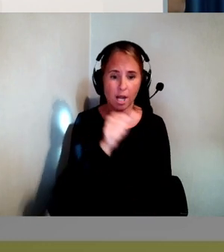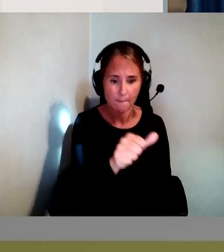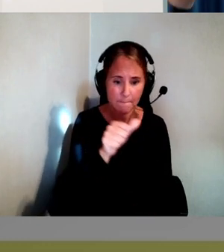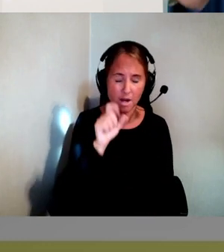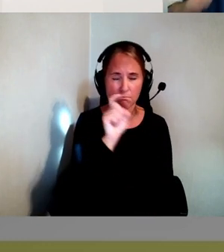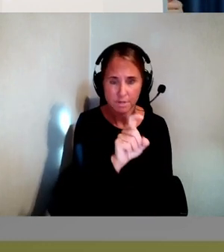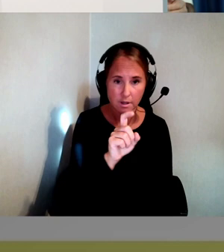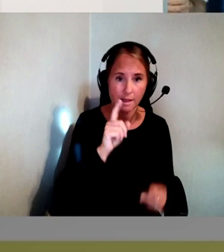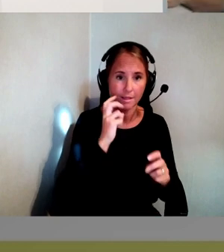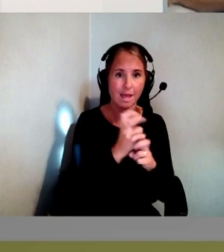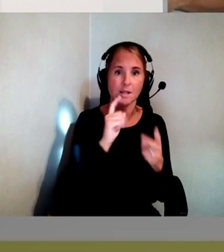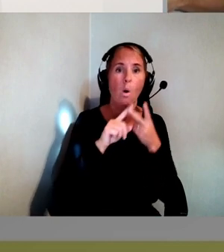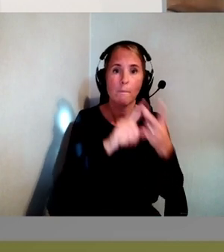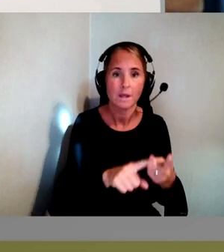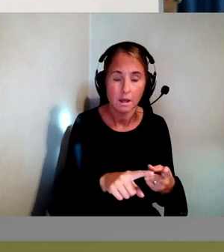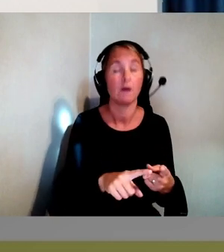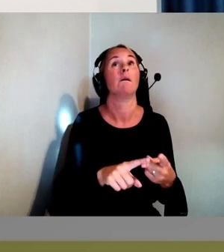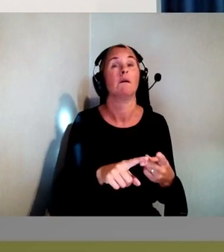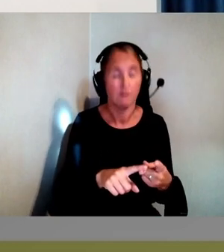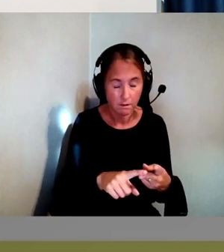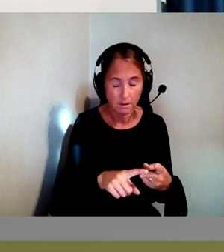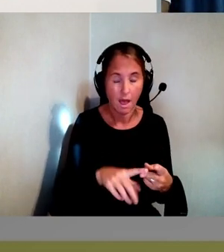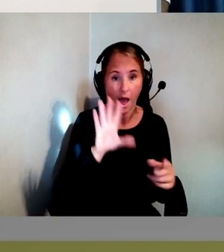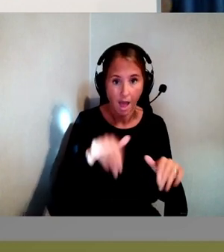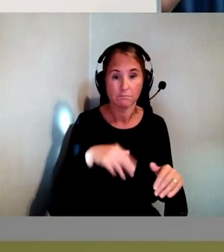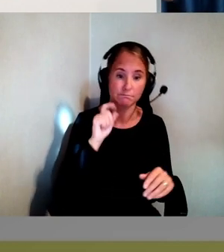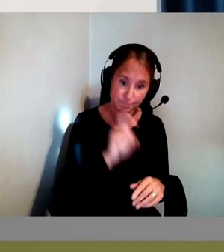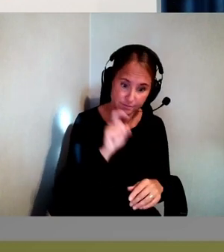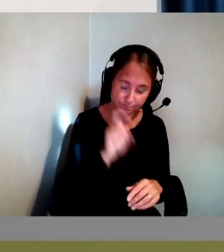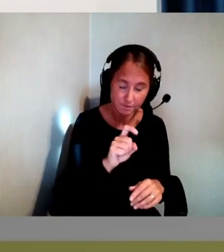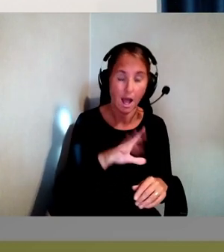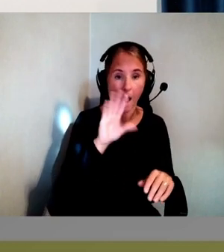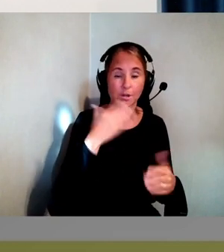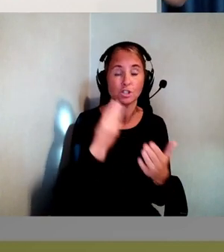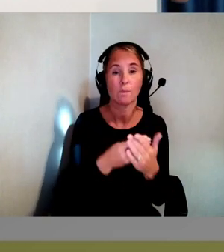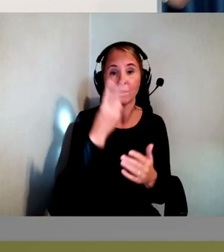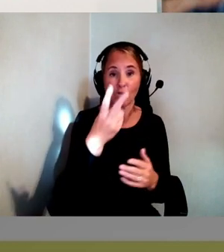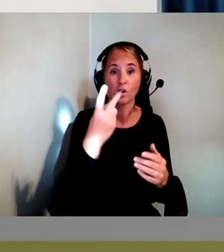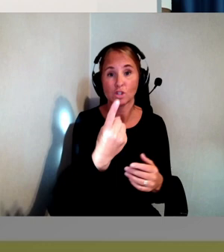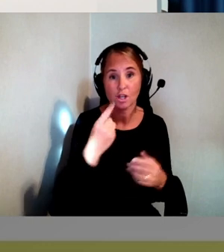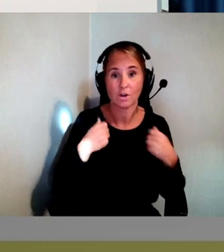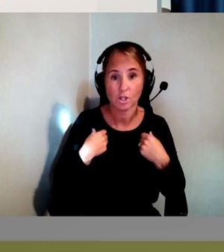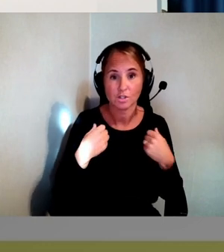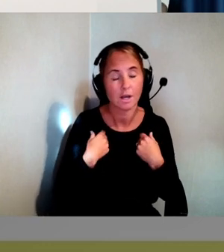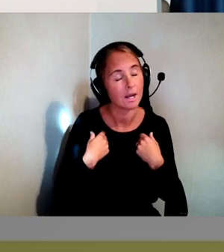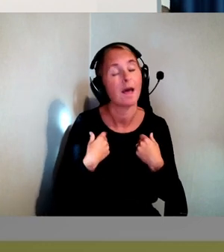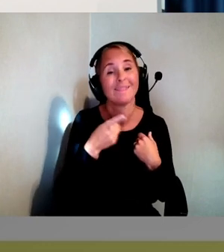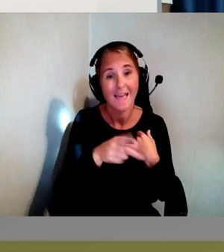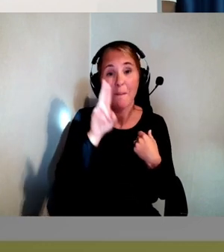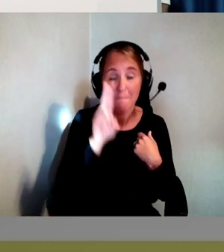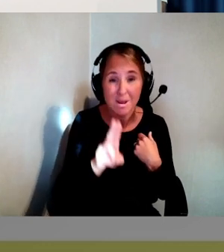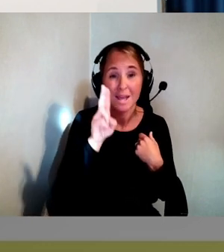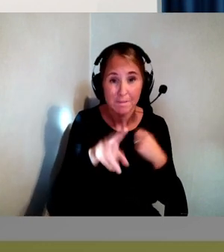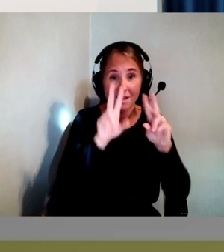och sen vips så har du köpt två ryggsäckarna Det här är jättevanligt supervan LT